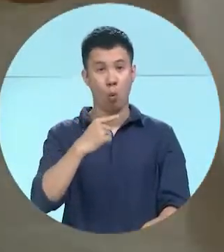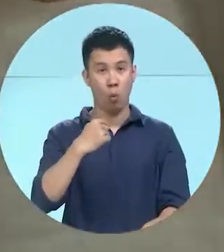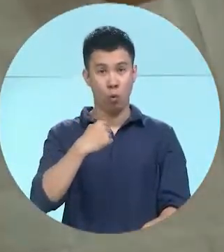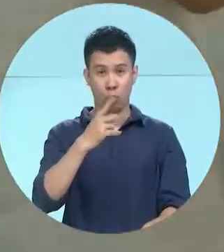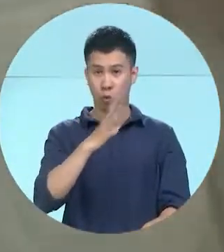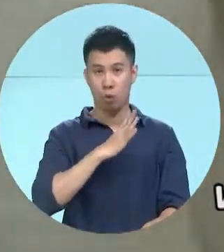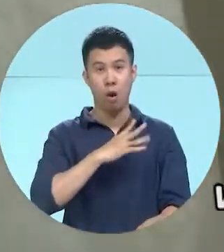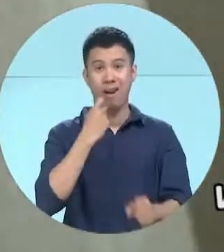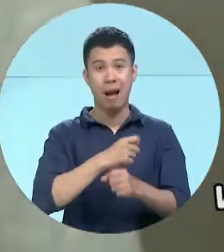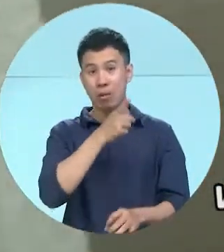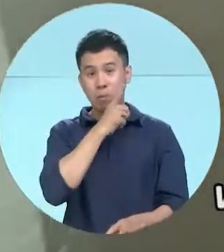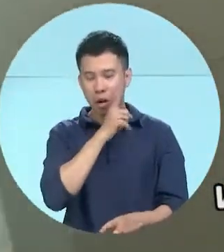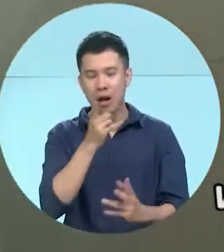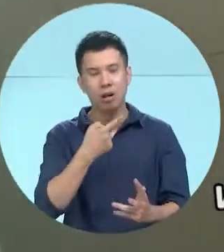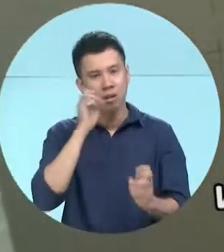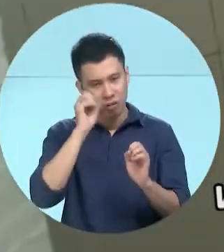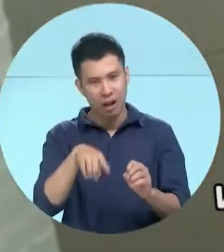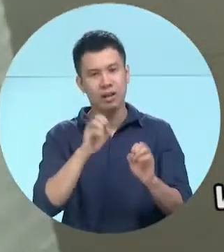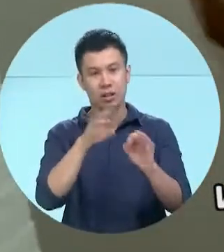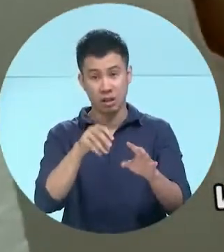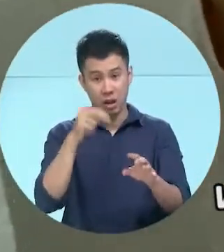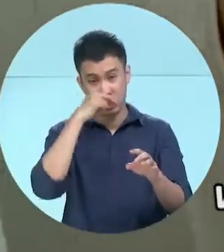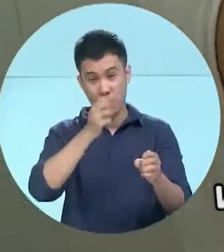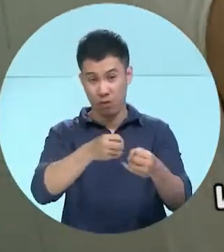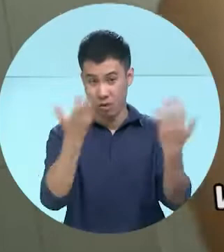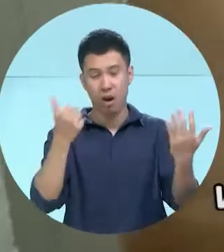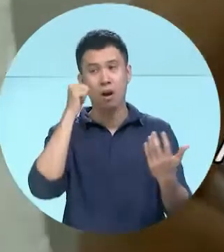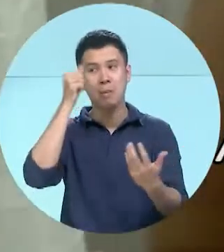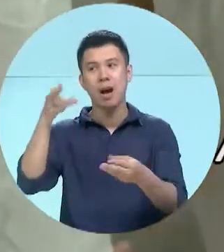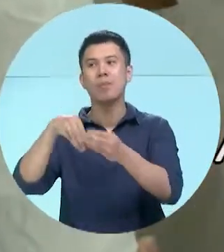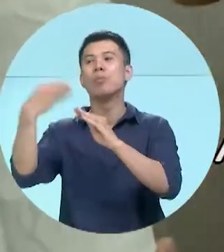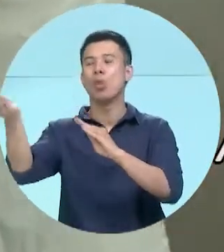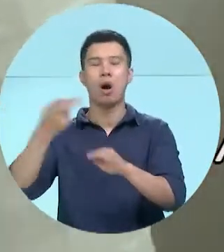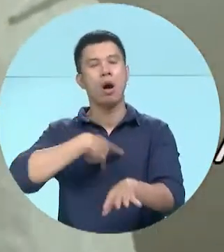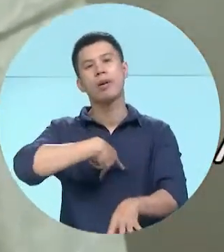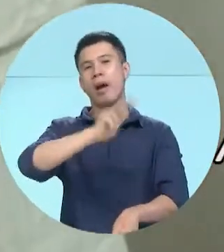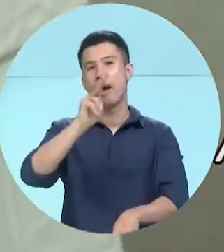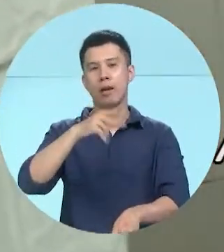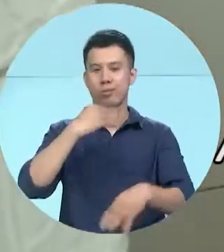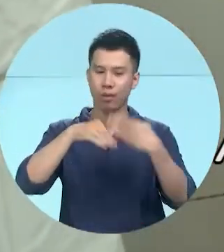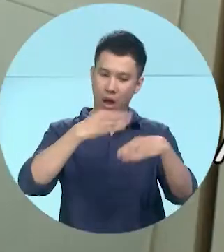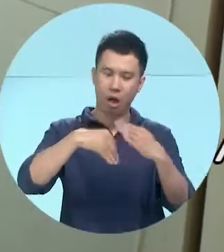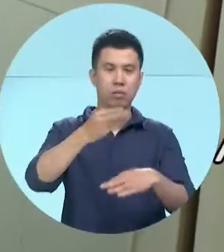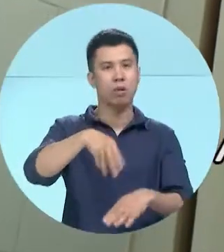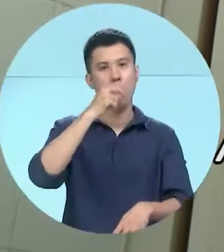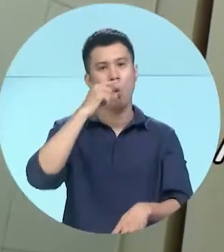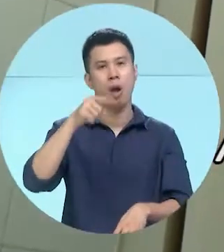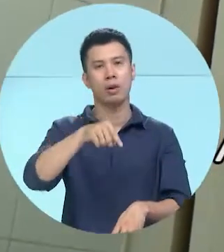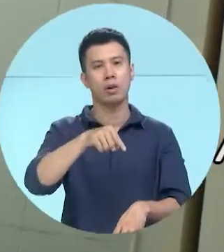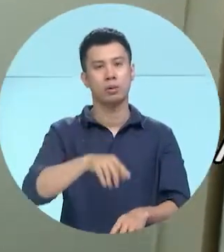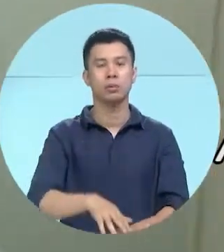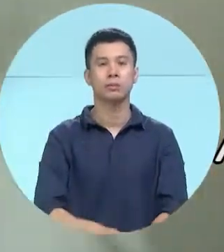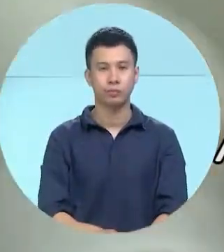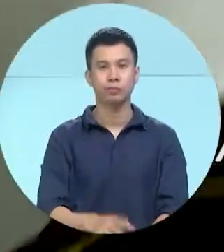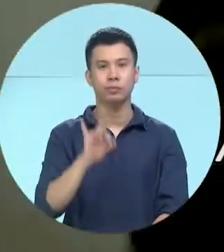thế thì khổ con, cho làm, hôm nay vỡ, mai cái khác. Kệ, thế là cuối cùng dần dần cũng thành quen, thế là thành ra